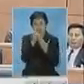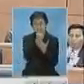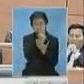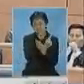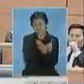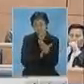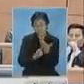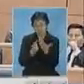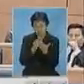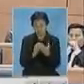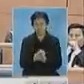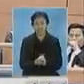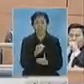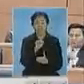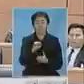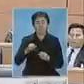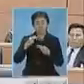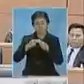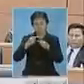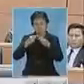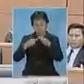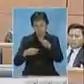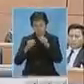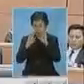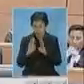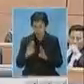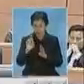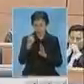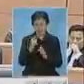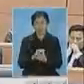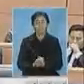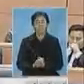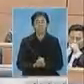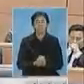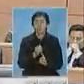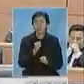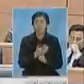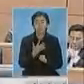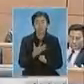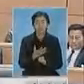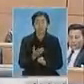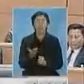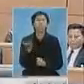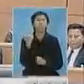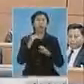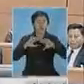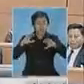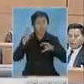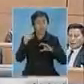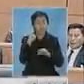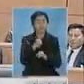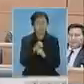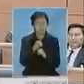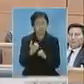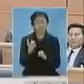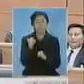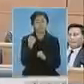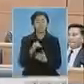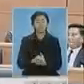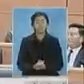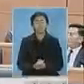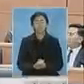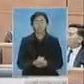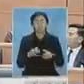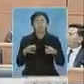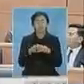มีการจัดบัญชีรายชื่อแบบใหม่ก็ไม่มีแต่ท่านก็ทำฮะท่านประธานที่เคารพครับยังมีการตั้ง